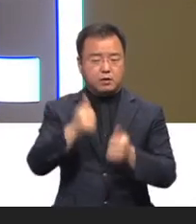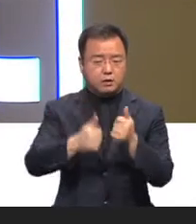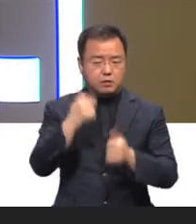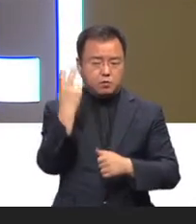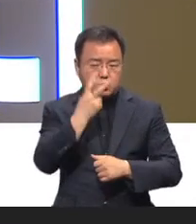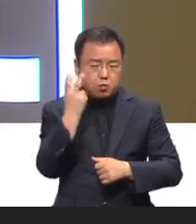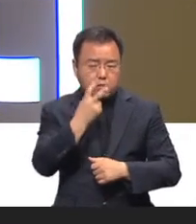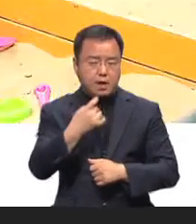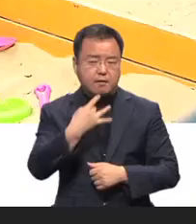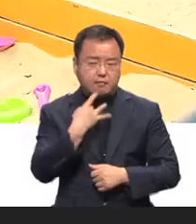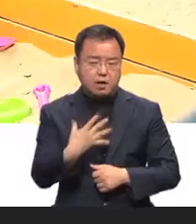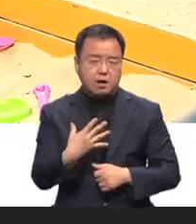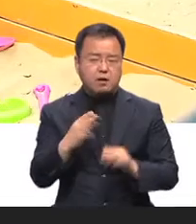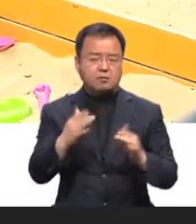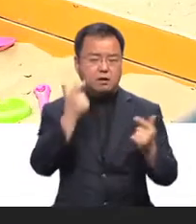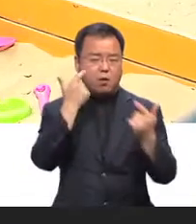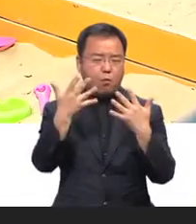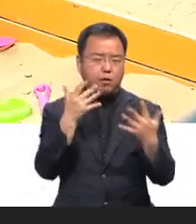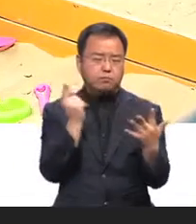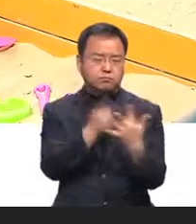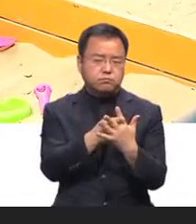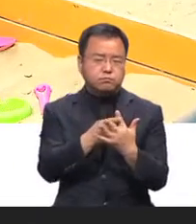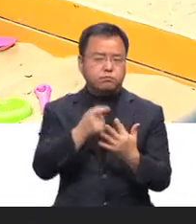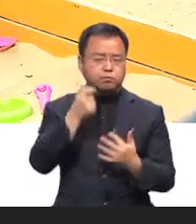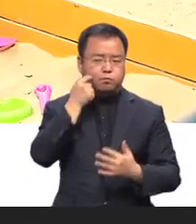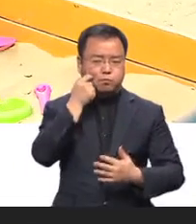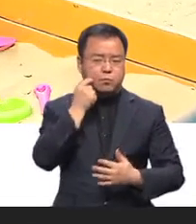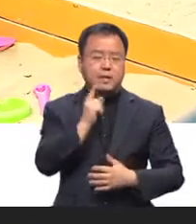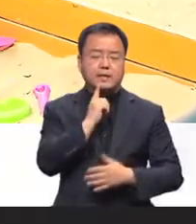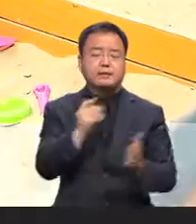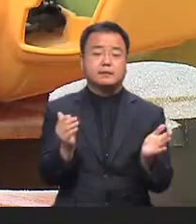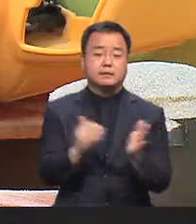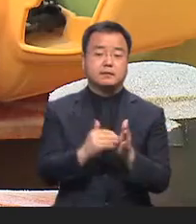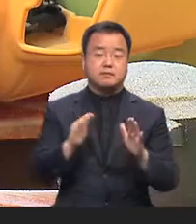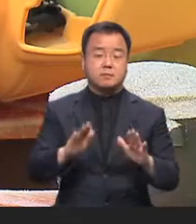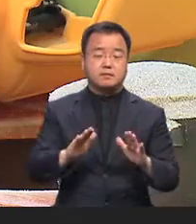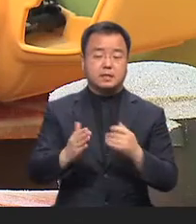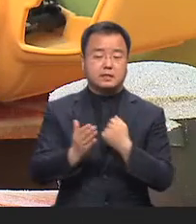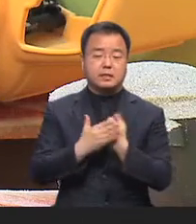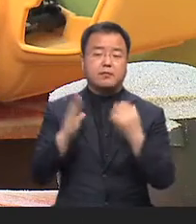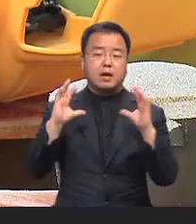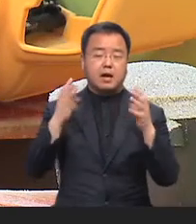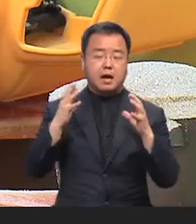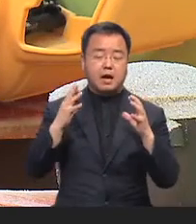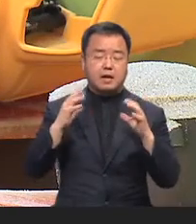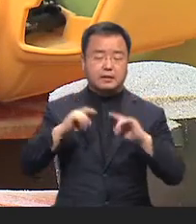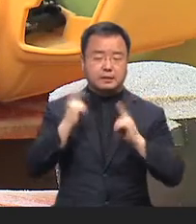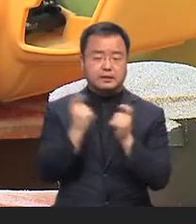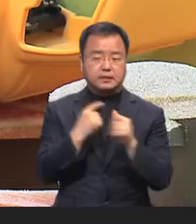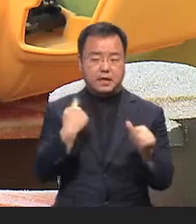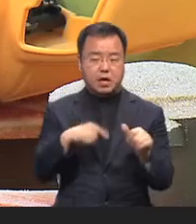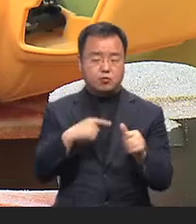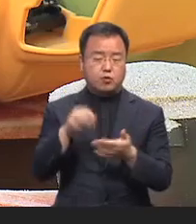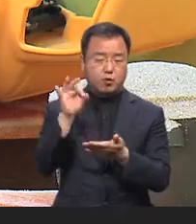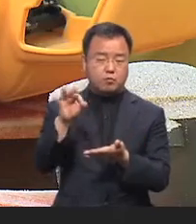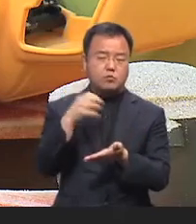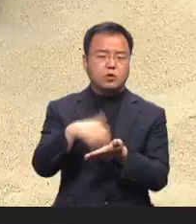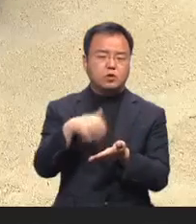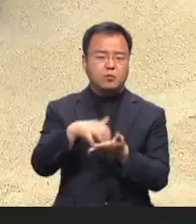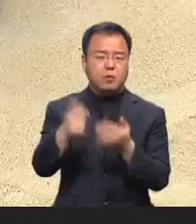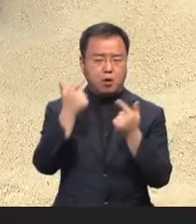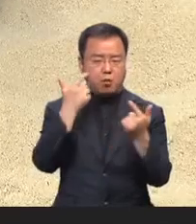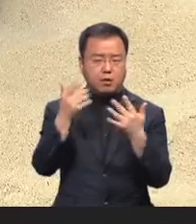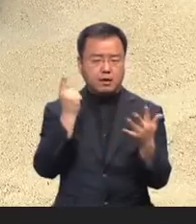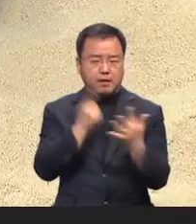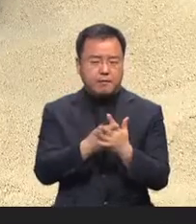여서 정확도와 실효성이 떨어진다는 지적이 입니다 때문에 영유아 사교육 b 규모를 정확히 파악하고 세밀한 대책을